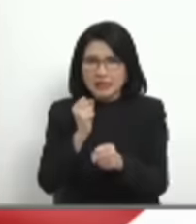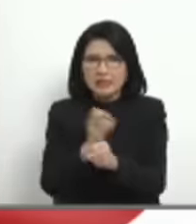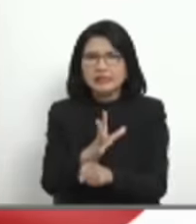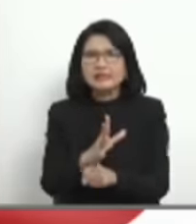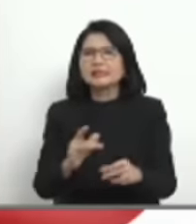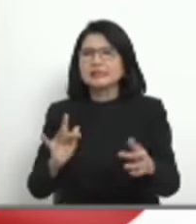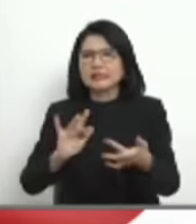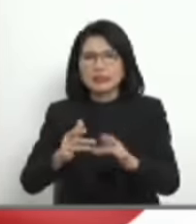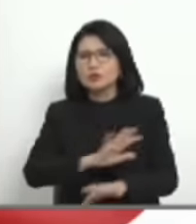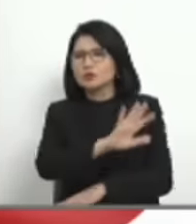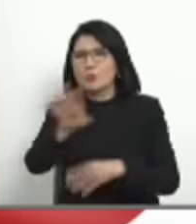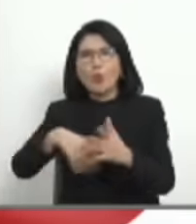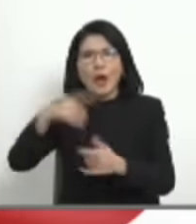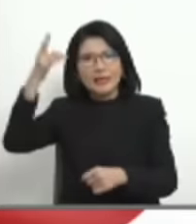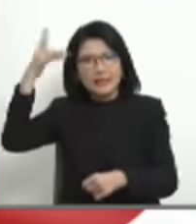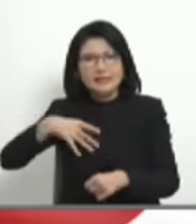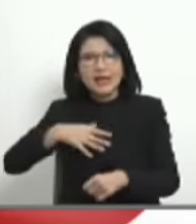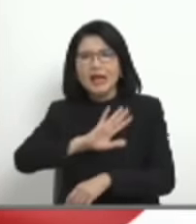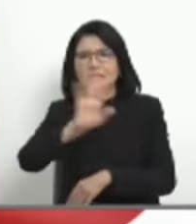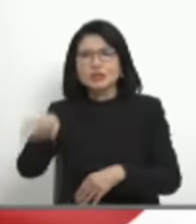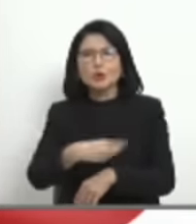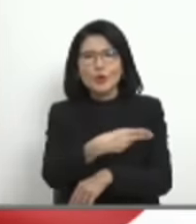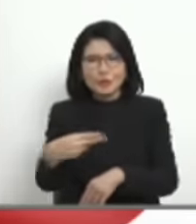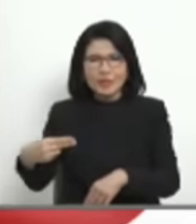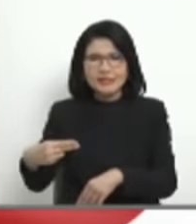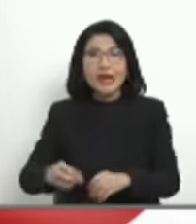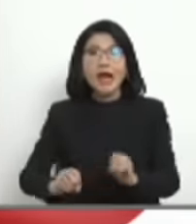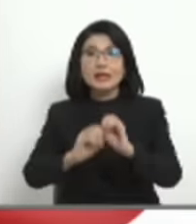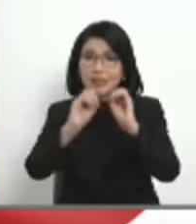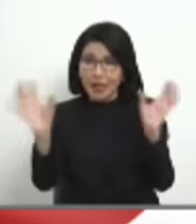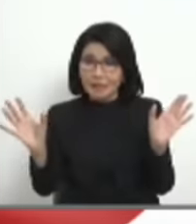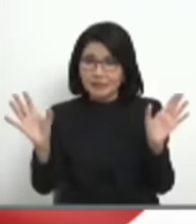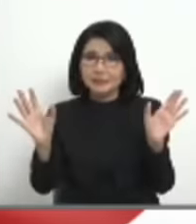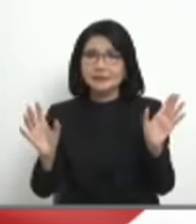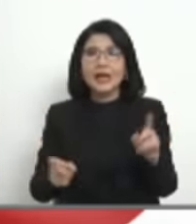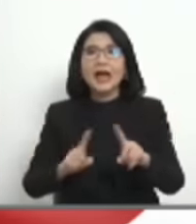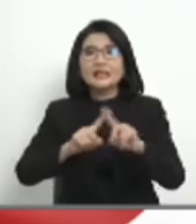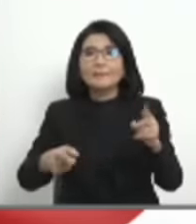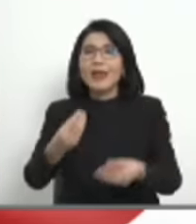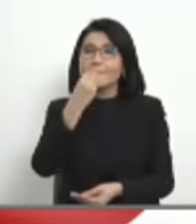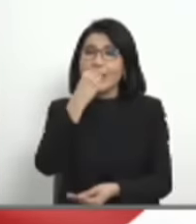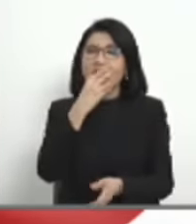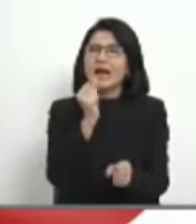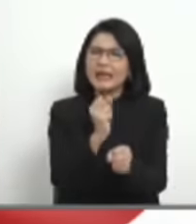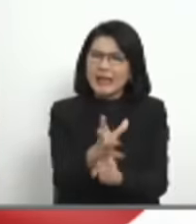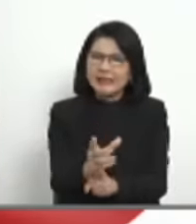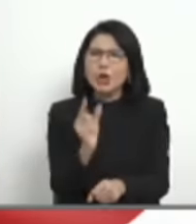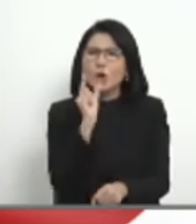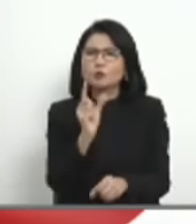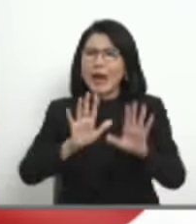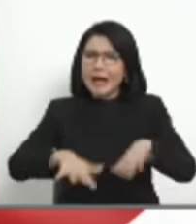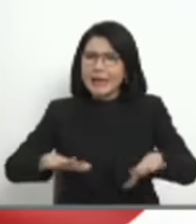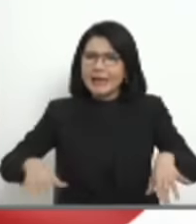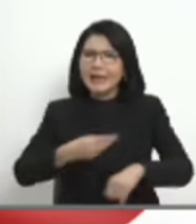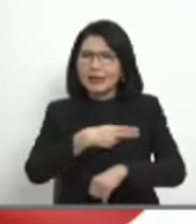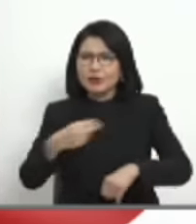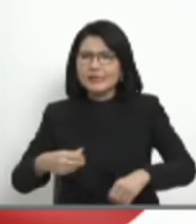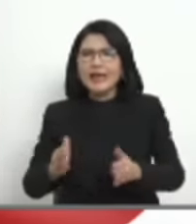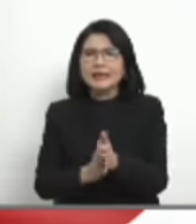seluruh desa di seluruh Indonesia jelas itu tapi makan gratis untuk anak-anak